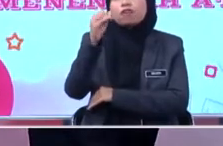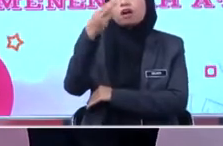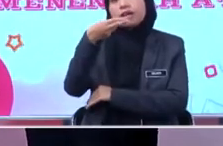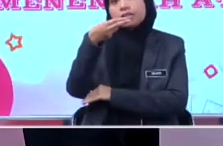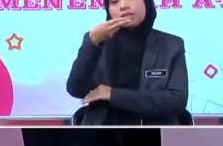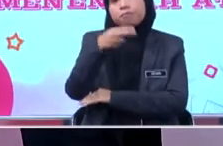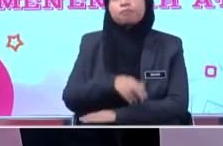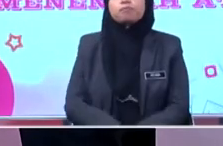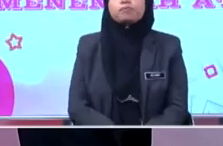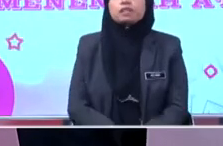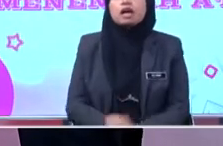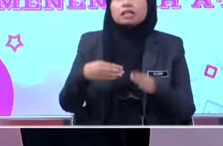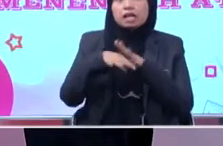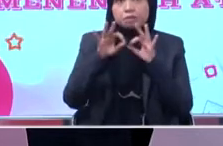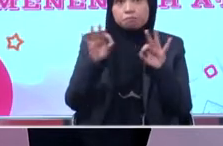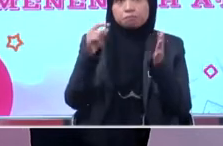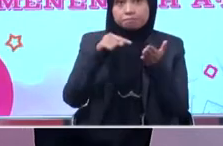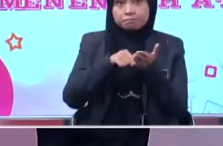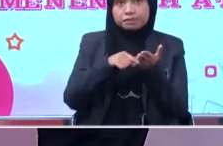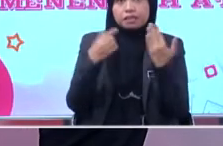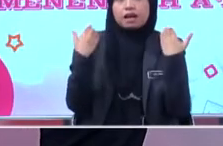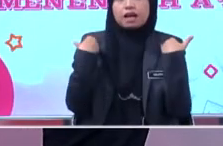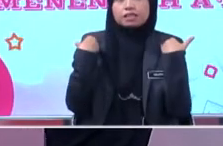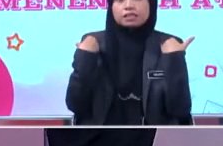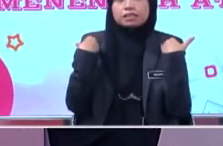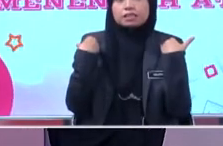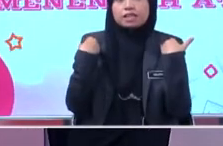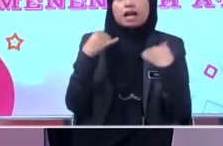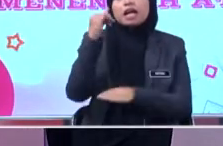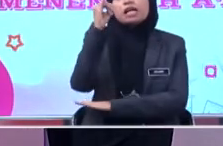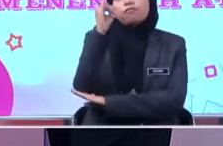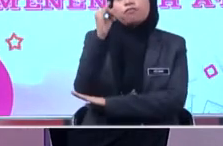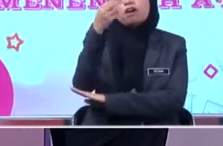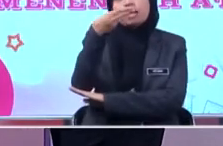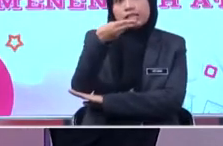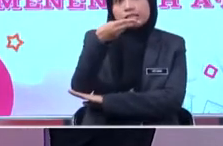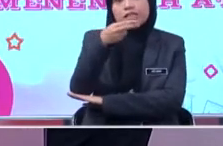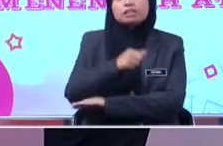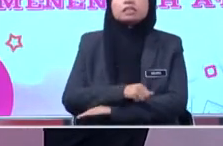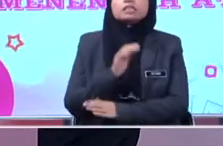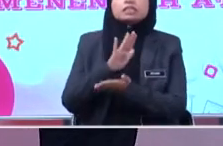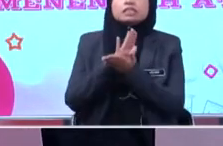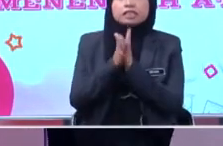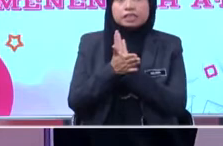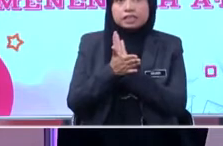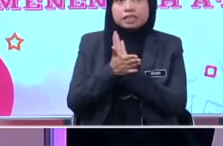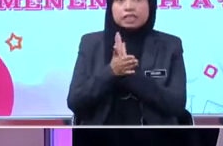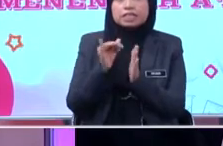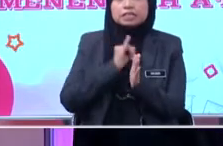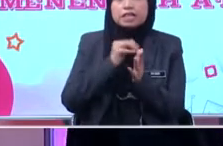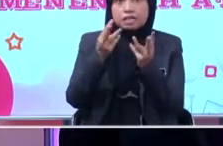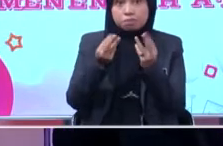dalam ayat ini terdapat hukum aiva Hakiki e-design aminta